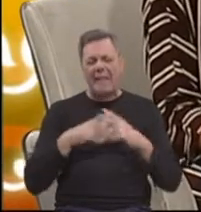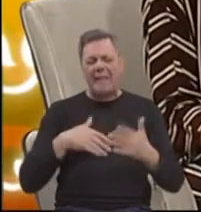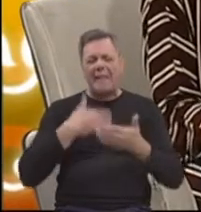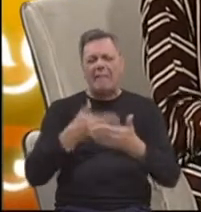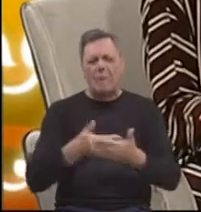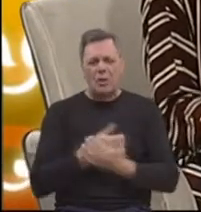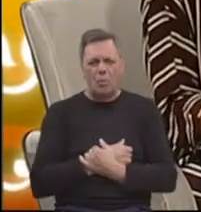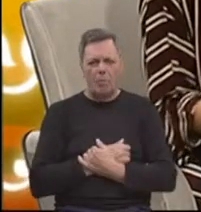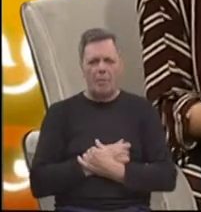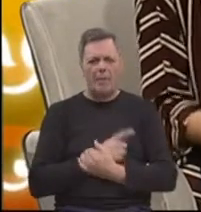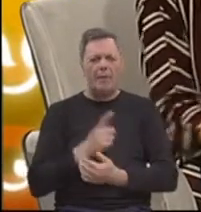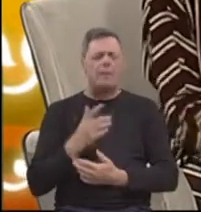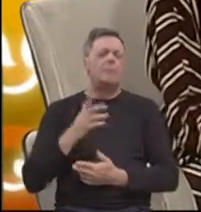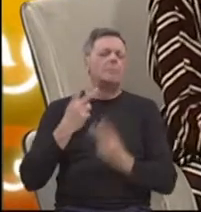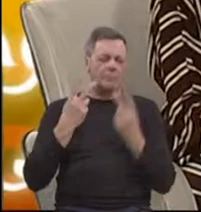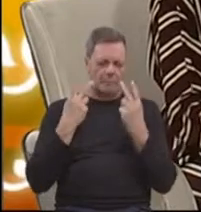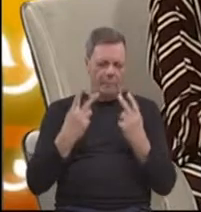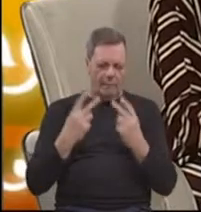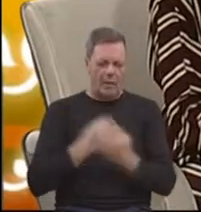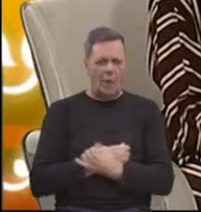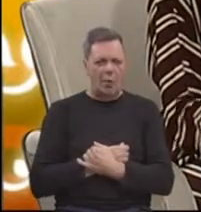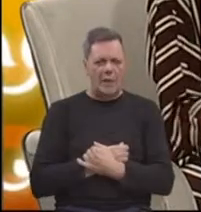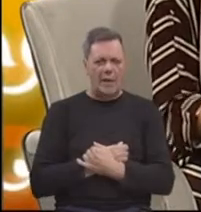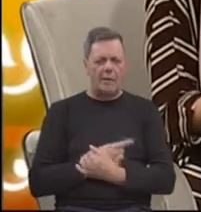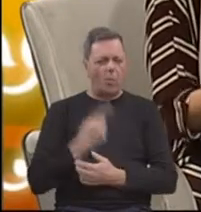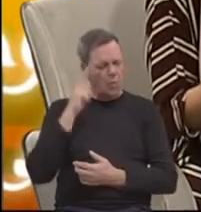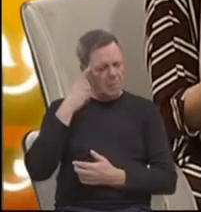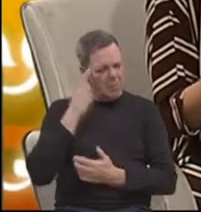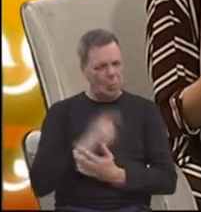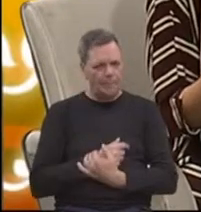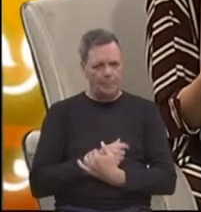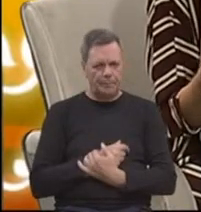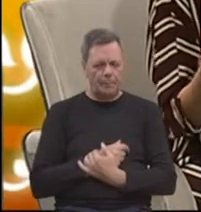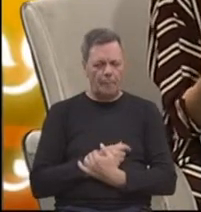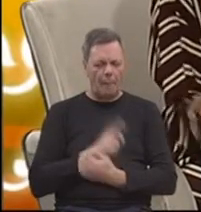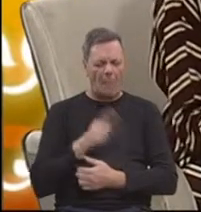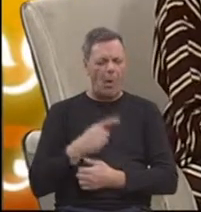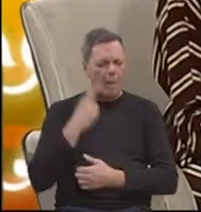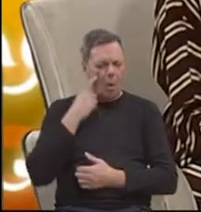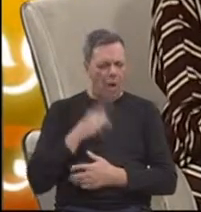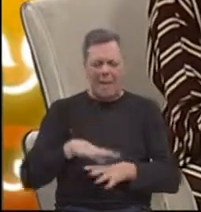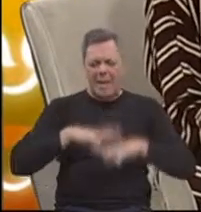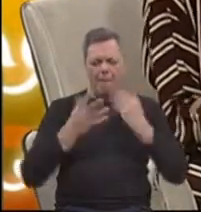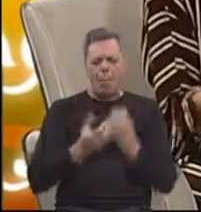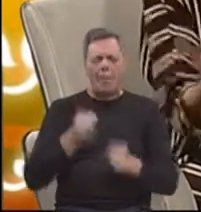pristup neophodan. Neophodan u smislu da moramo imati